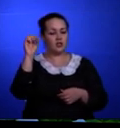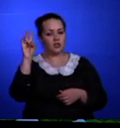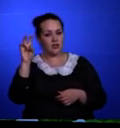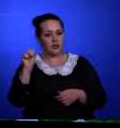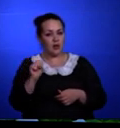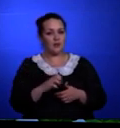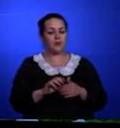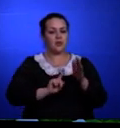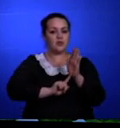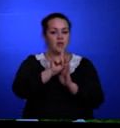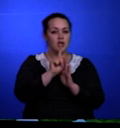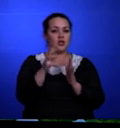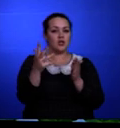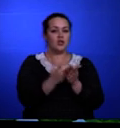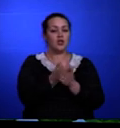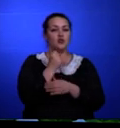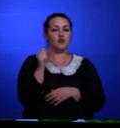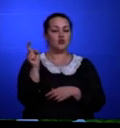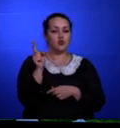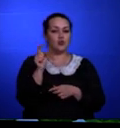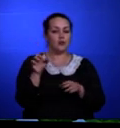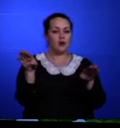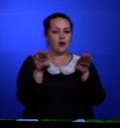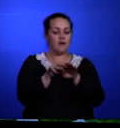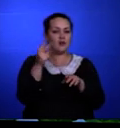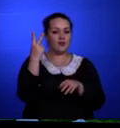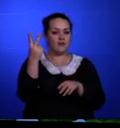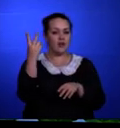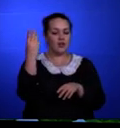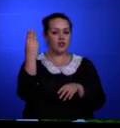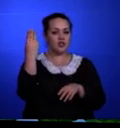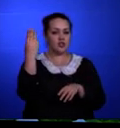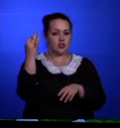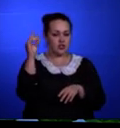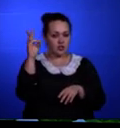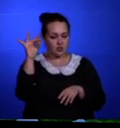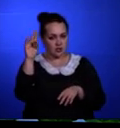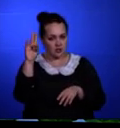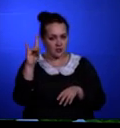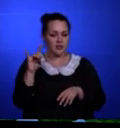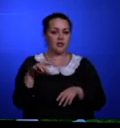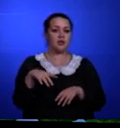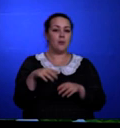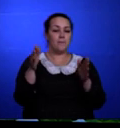сначала найдем чему равны две ширины нашего прямоугольника